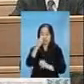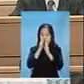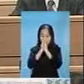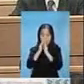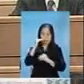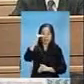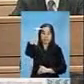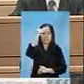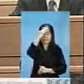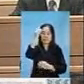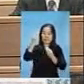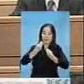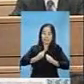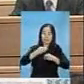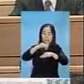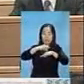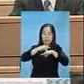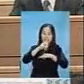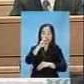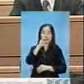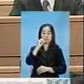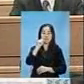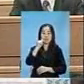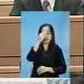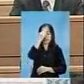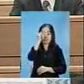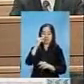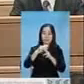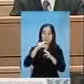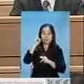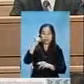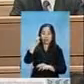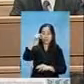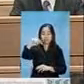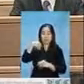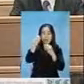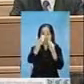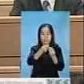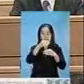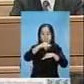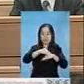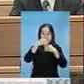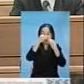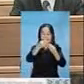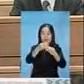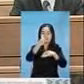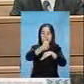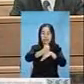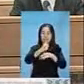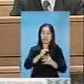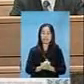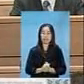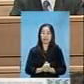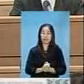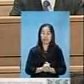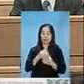ที่ได้ให้ตำแหน่งรัฐมนตรีมาเพราะจตุพรพรหมพันธ์ได้เสียสละให้นายณัฐวุฒิไสเกื้อได้เป็นรัฐมนตรีท่านประธาน